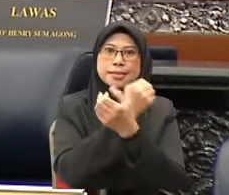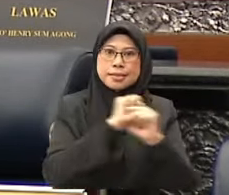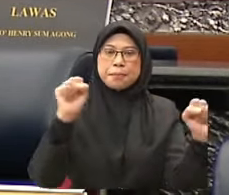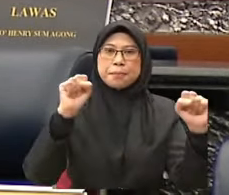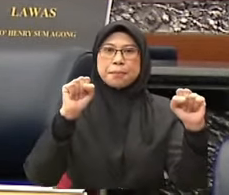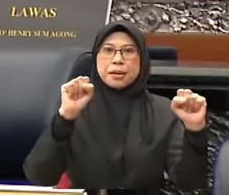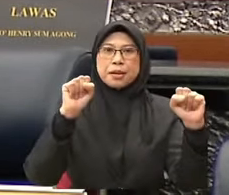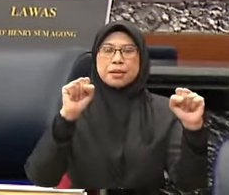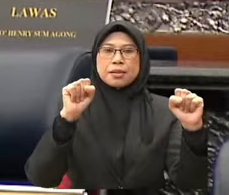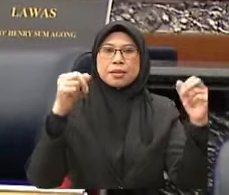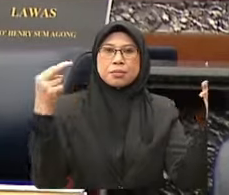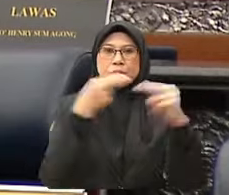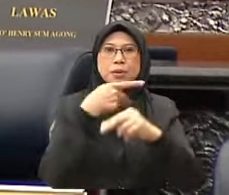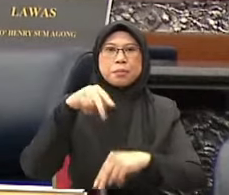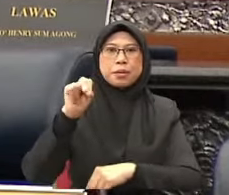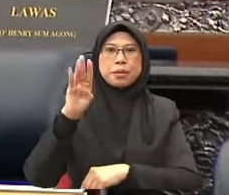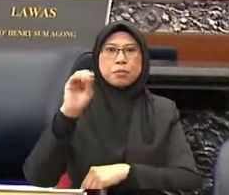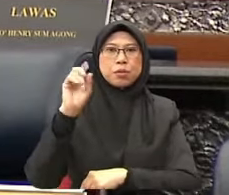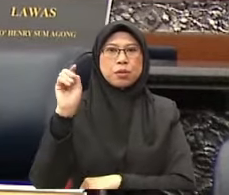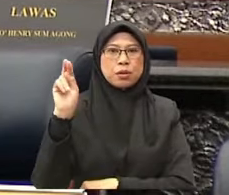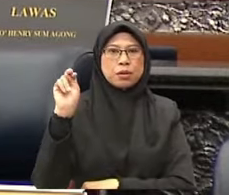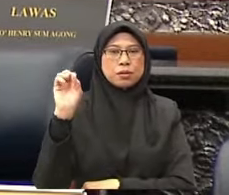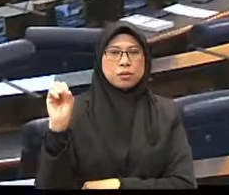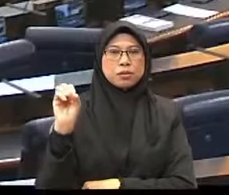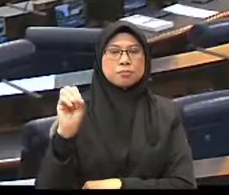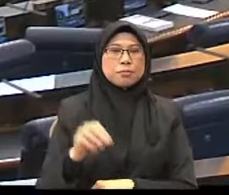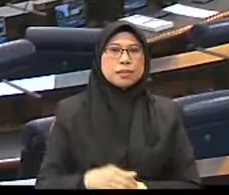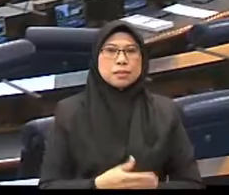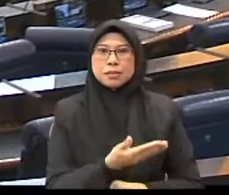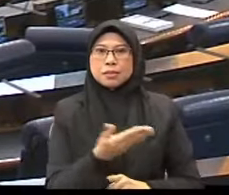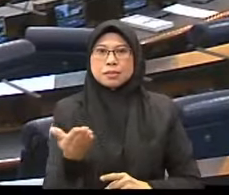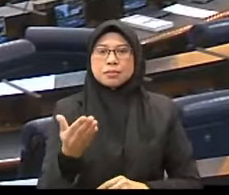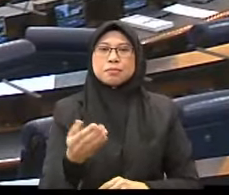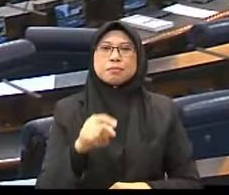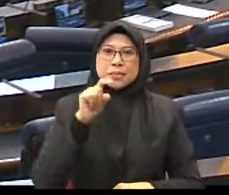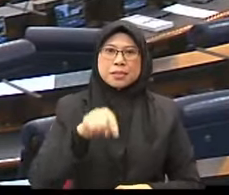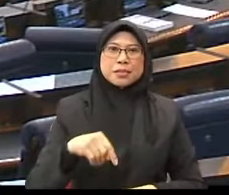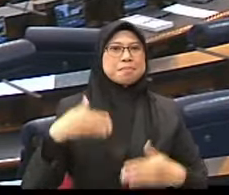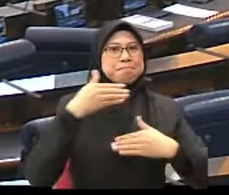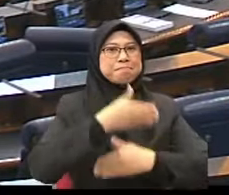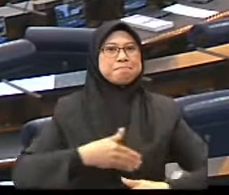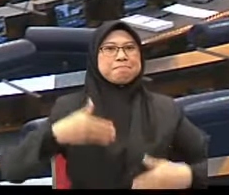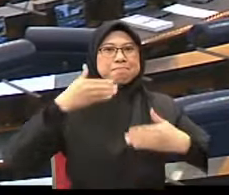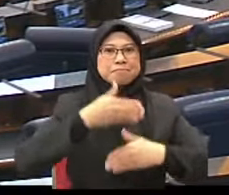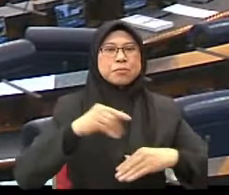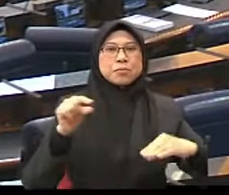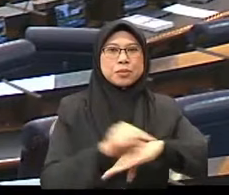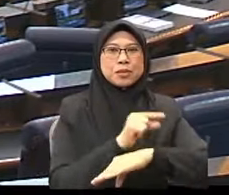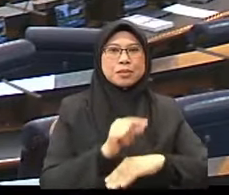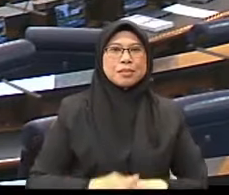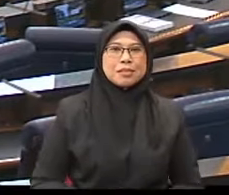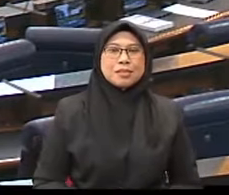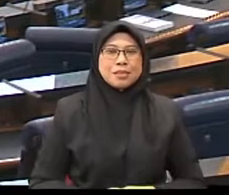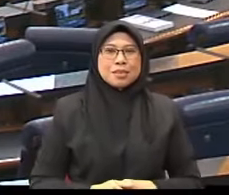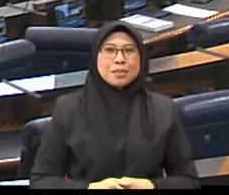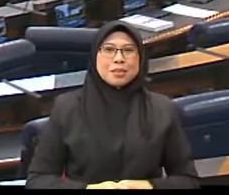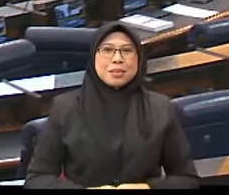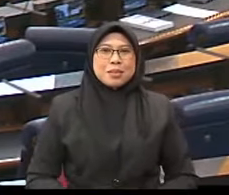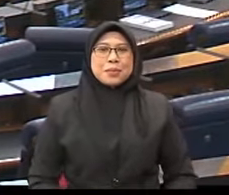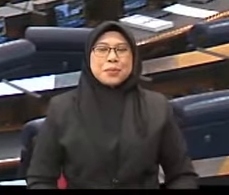Raya ini nanti, saya percaya ramai rakyat khasnya penduduk luar bandar sedang menikmati kemudahan Lebuh Raya ini nanti. Saya ingin membawa satu